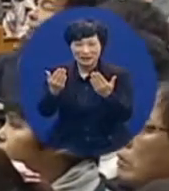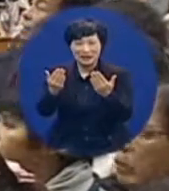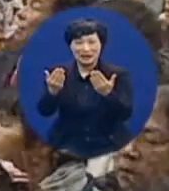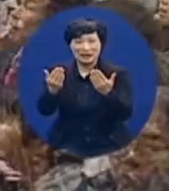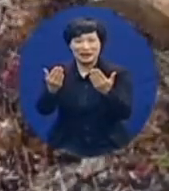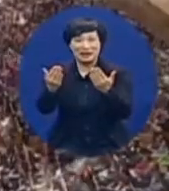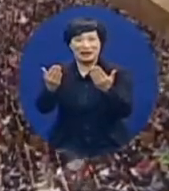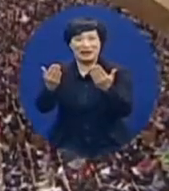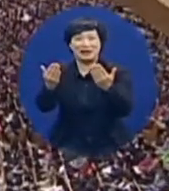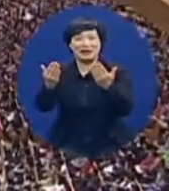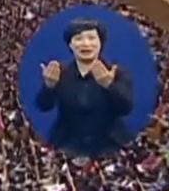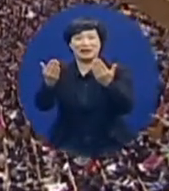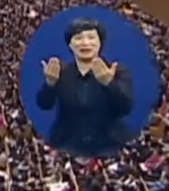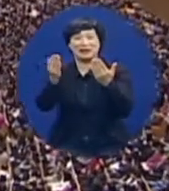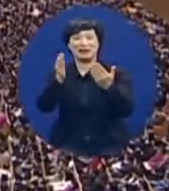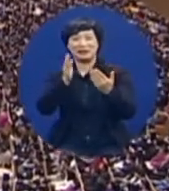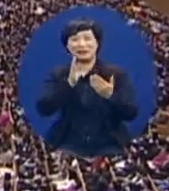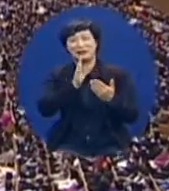감사합니다.